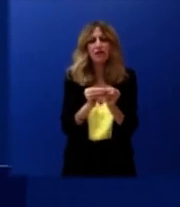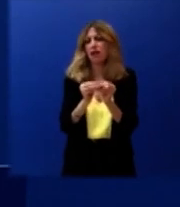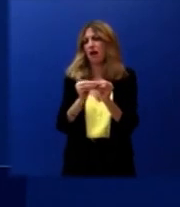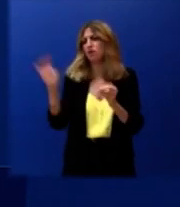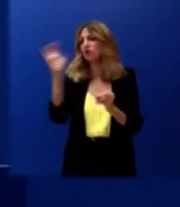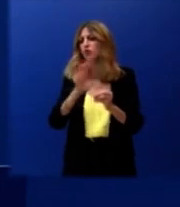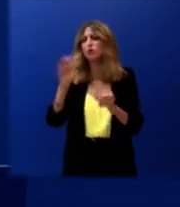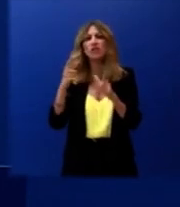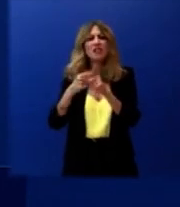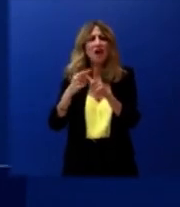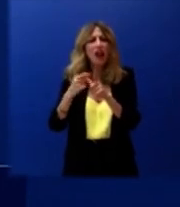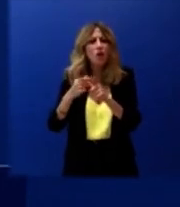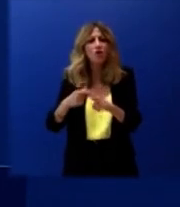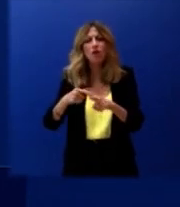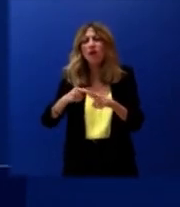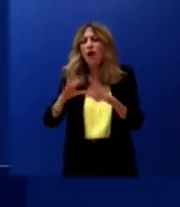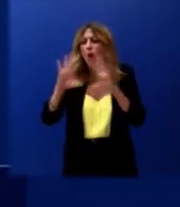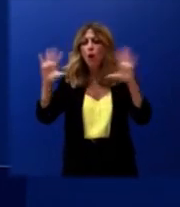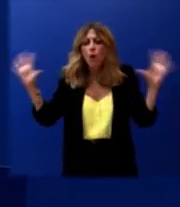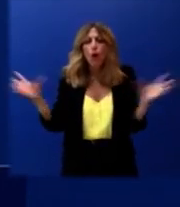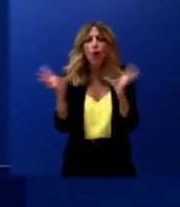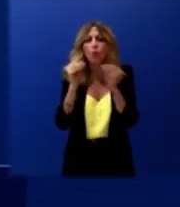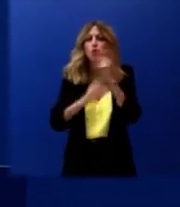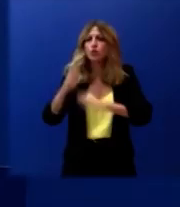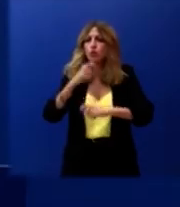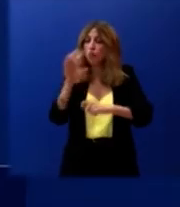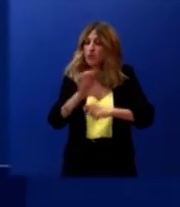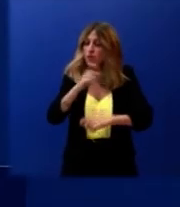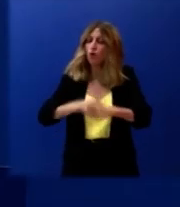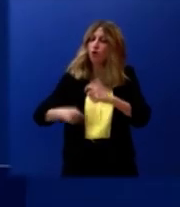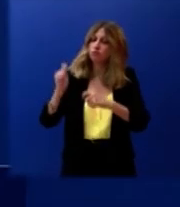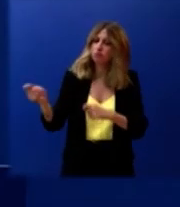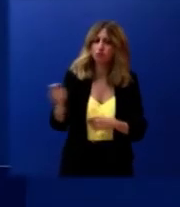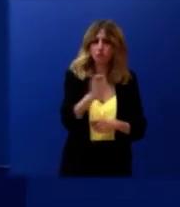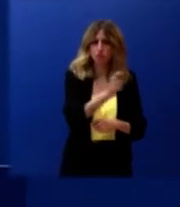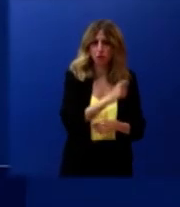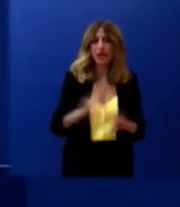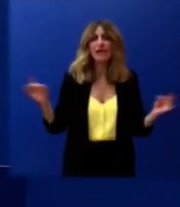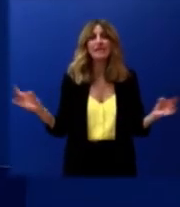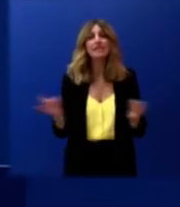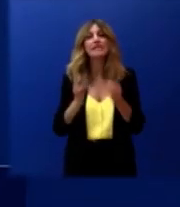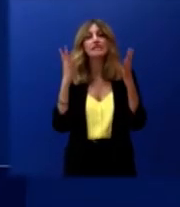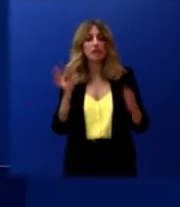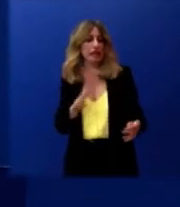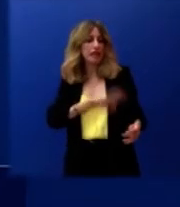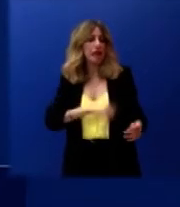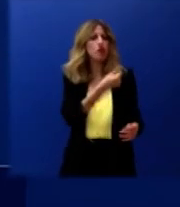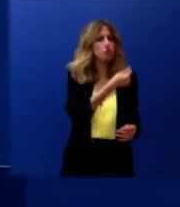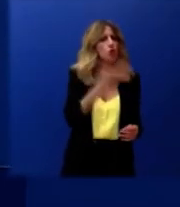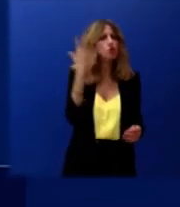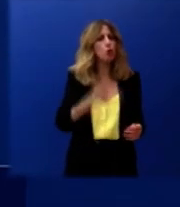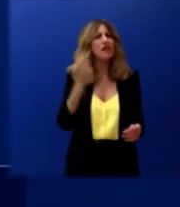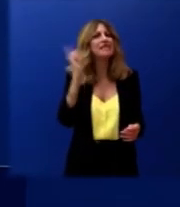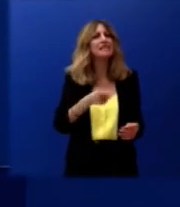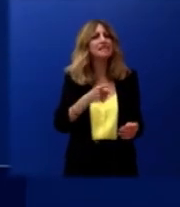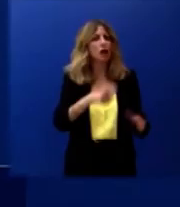λεωφορείων. Η ενίσχυση θα ανέρχεται στο 5% επί του τζίρου στα καταλήμματα και στο 2,5% στις υπόλοιπες